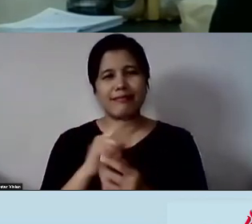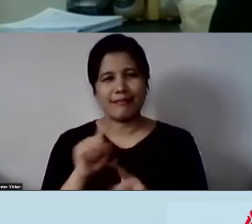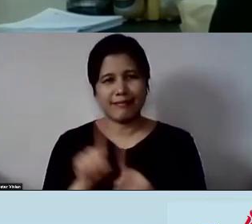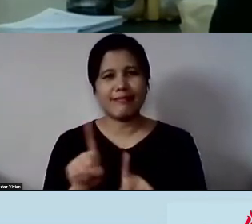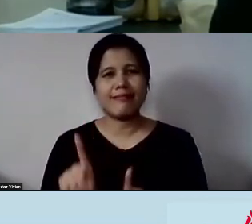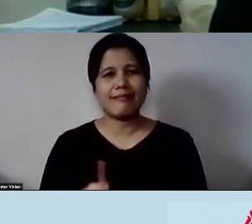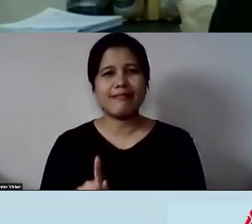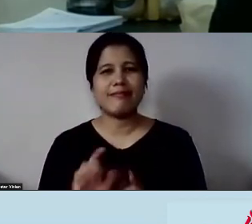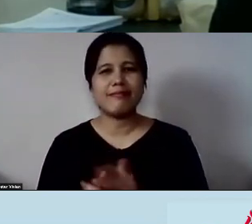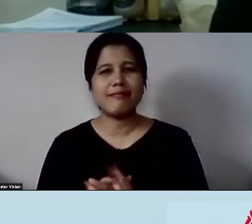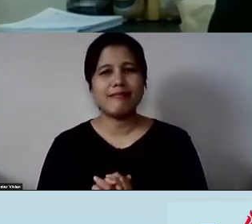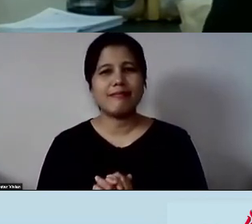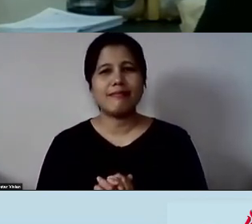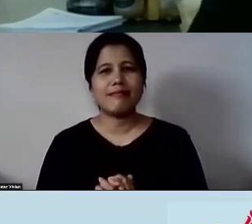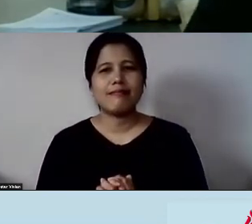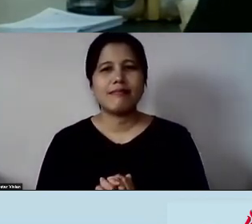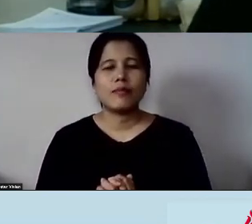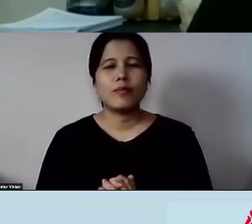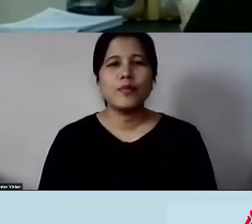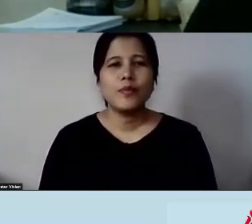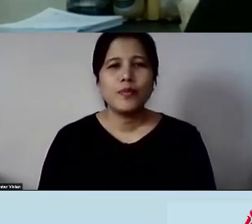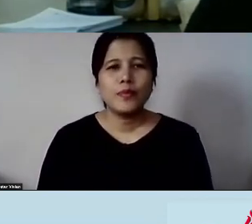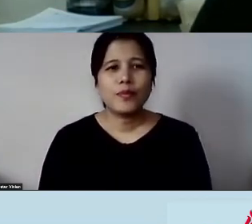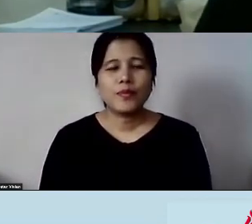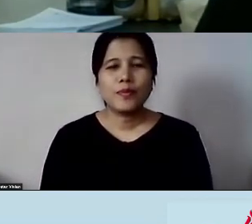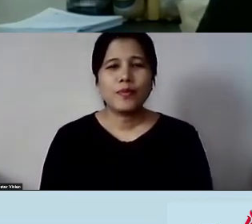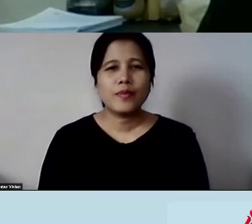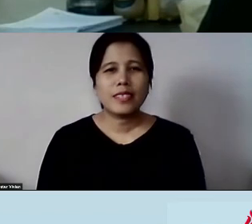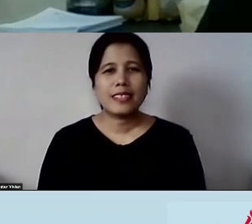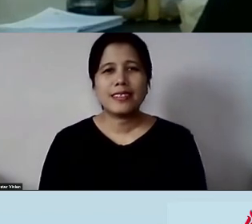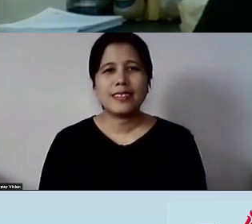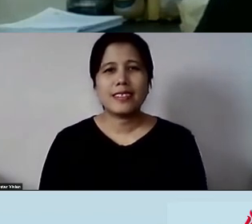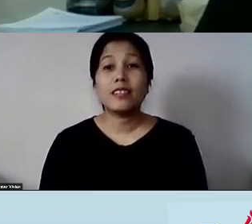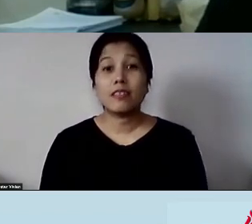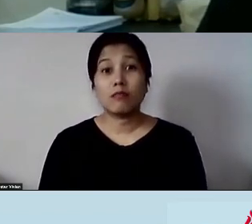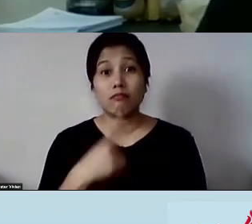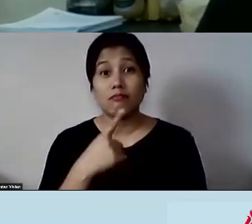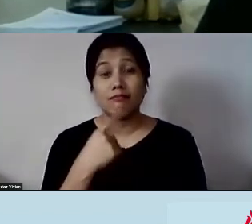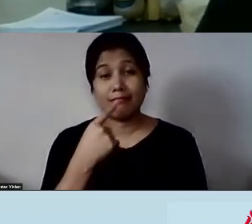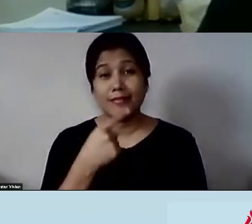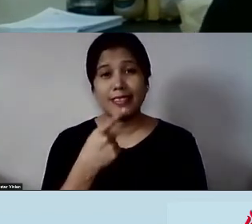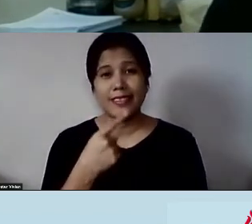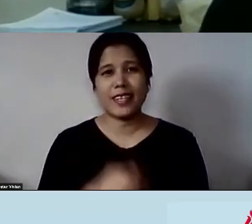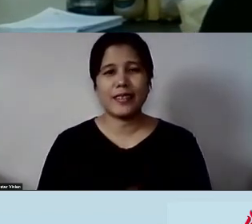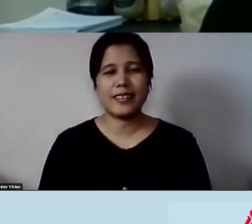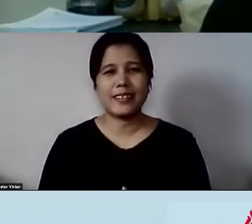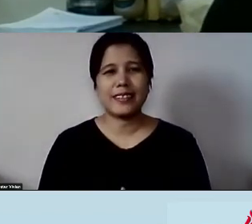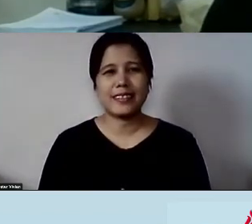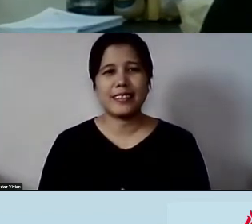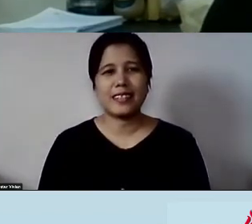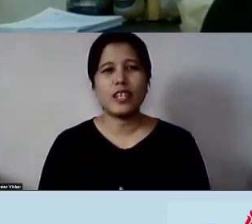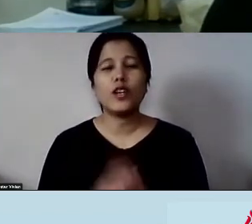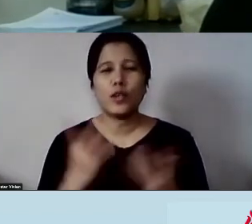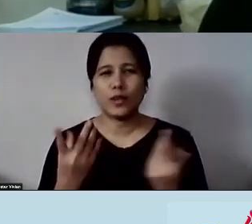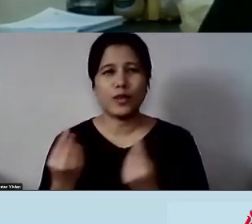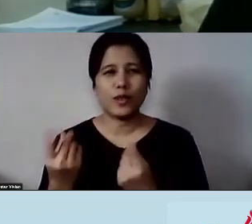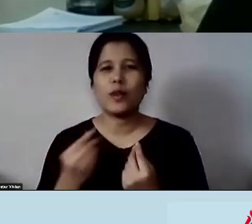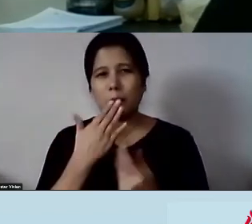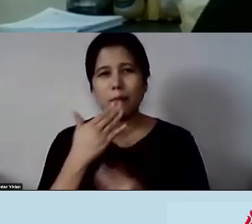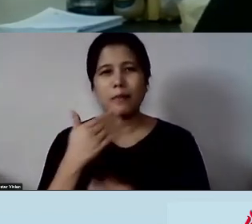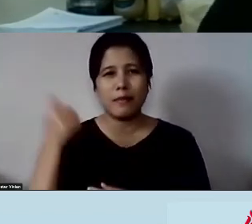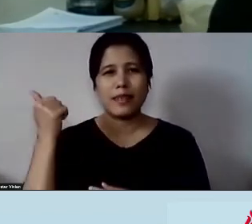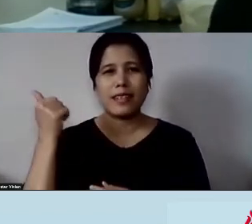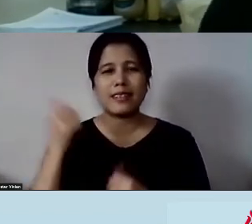Yeah, palagi nating iniimbenta. Sorry na lang dun sa nagsasabi sa atin na pananob yan, but we are doing our best.